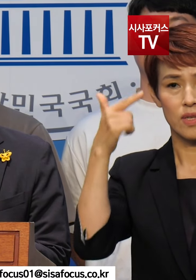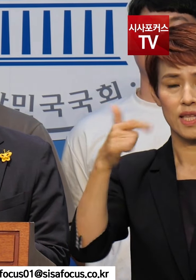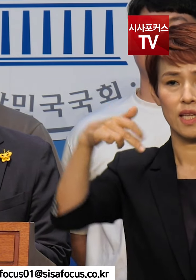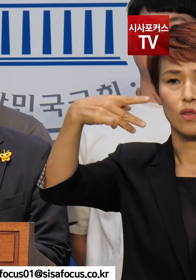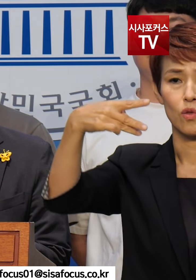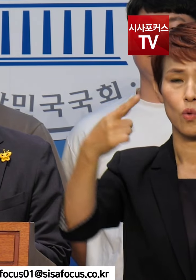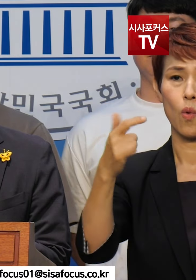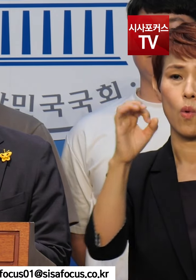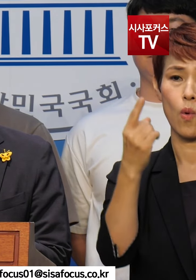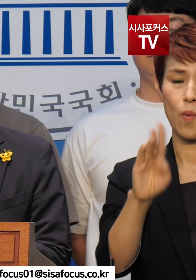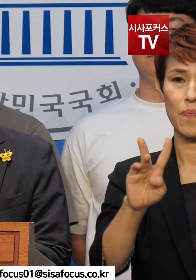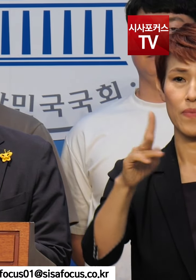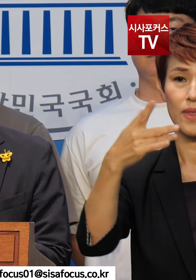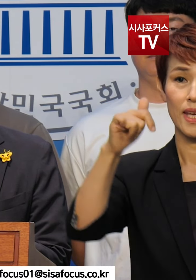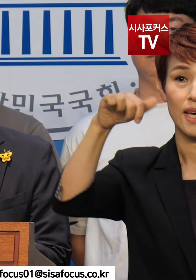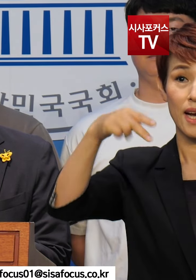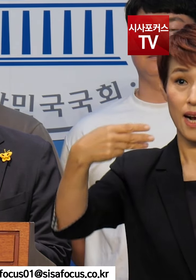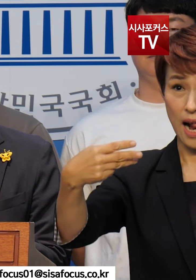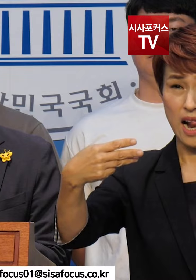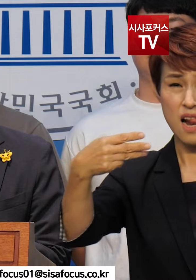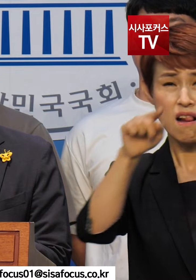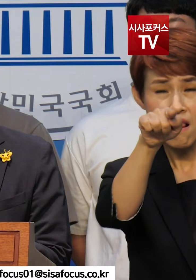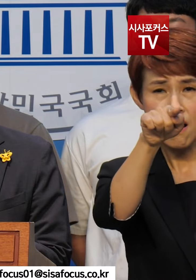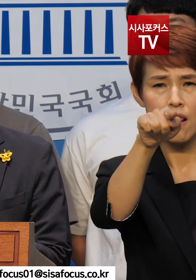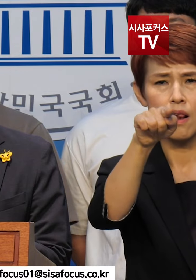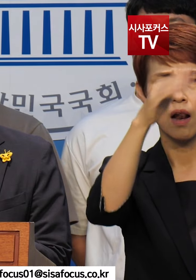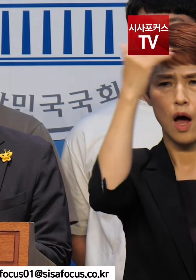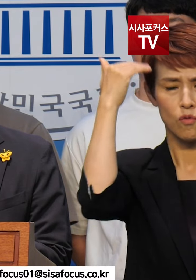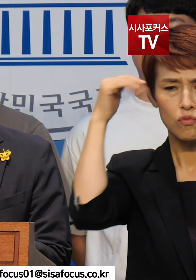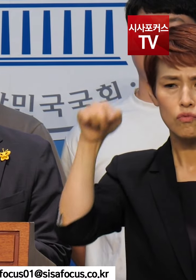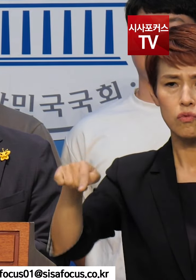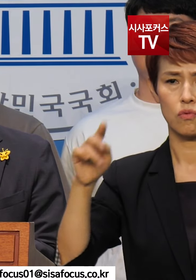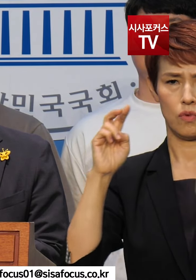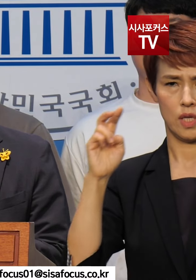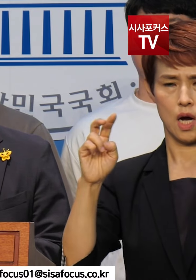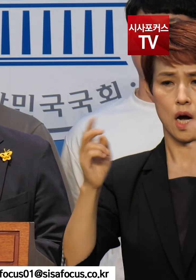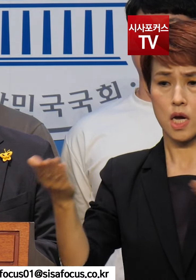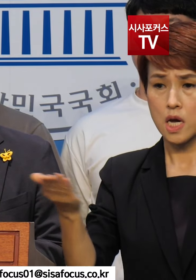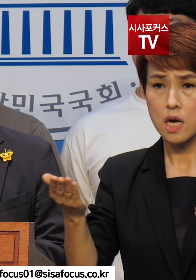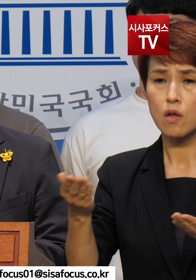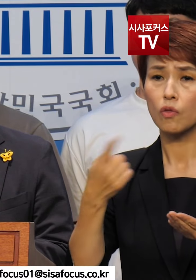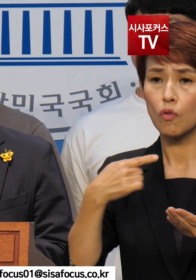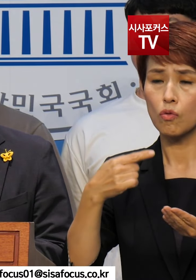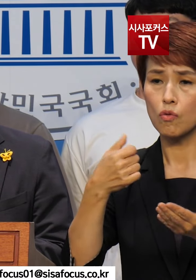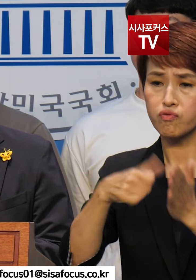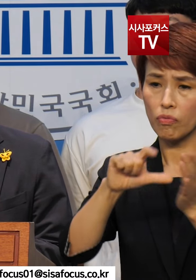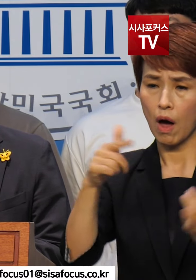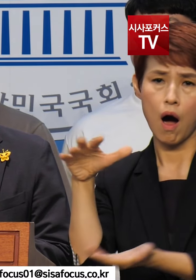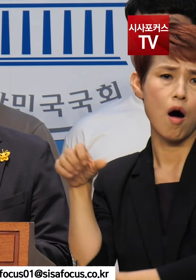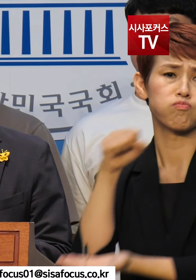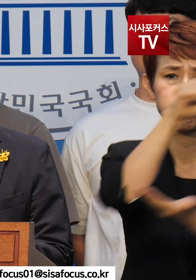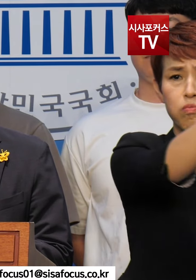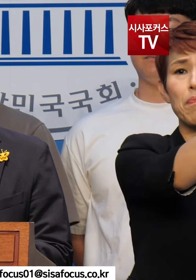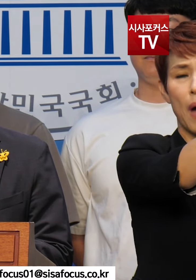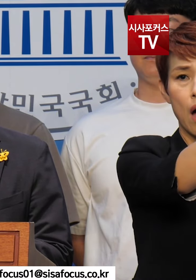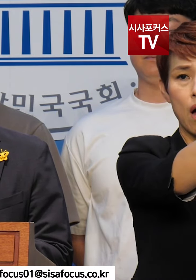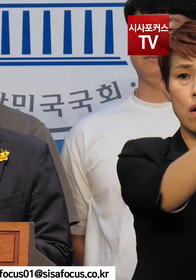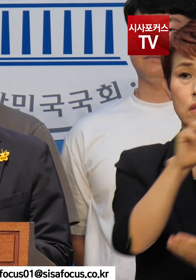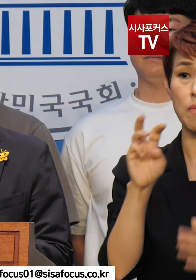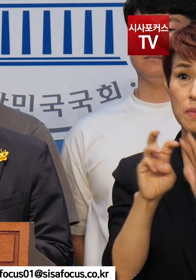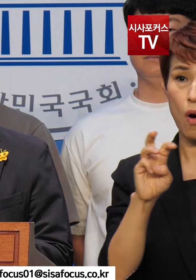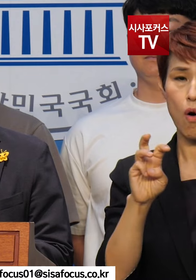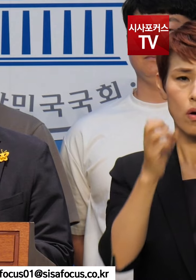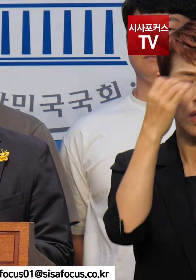니토 옵티컬이 한국 옵티컬 하이테크가 작업하던 물량을 다 가져가고 30명의 노동자를